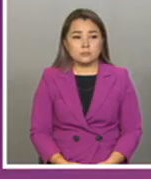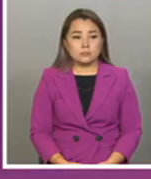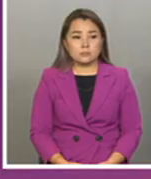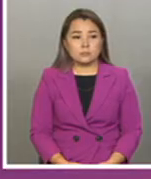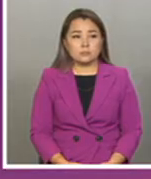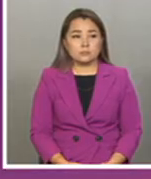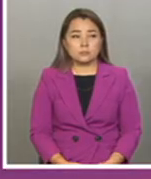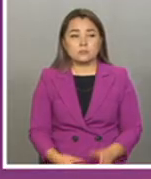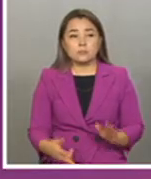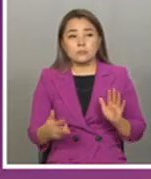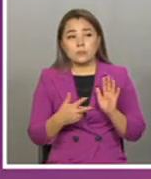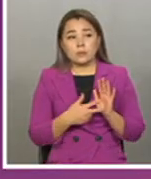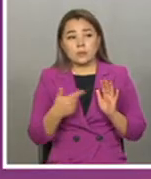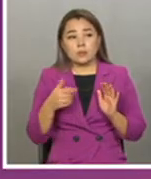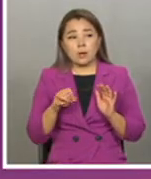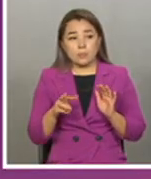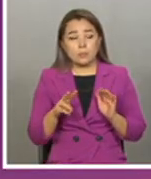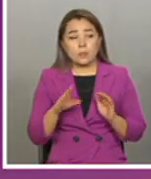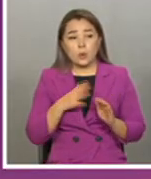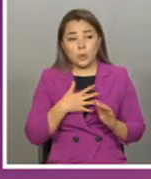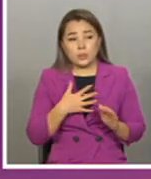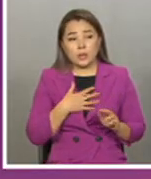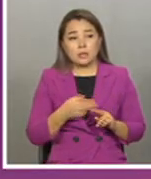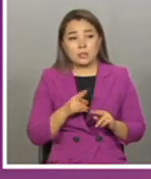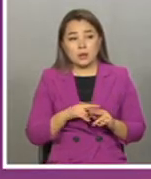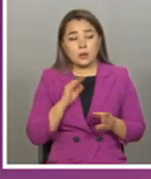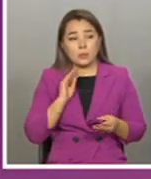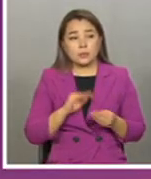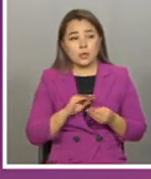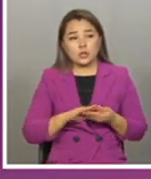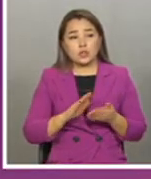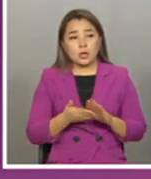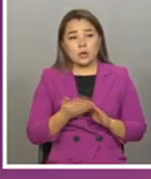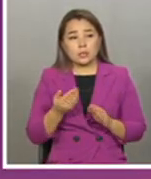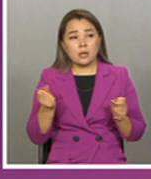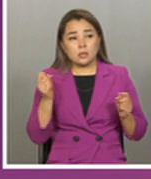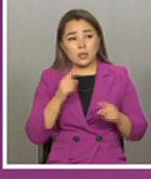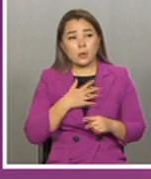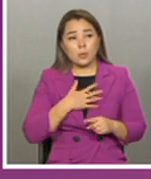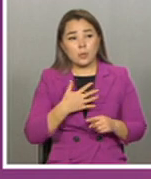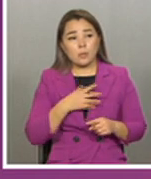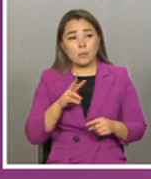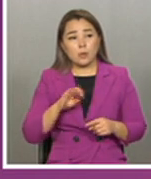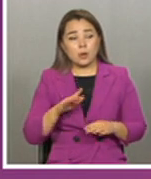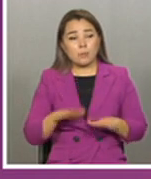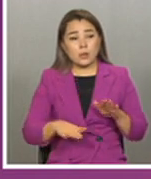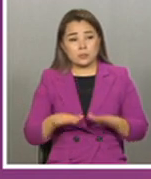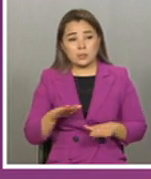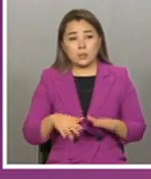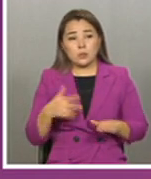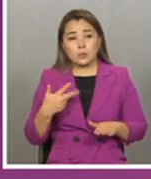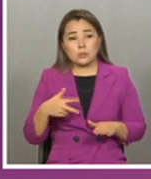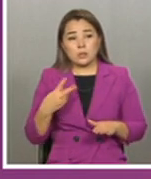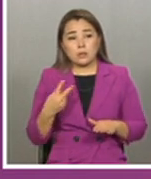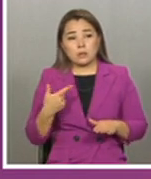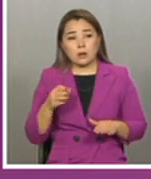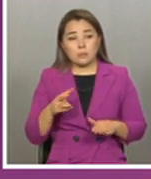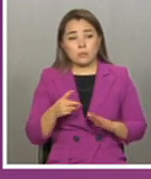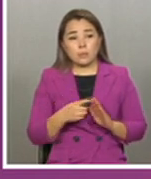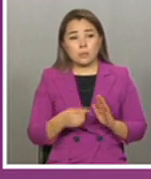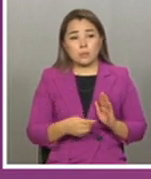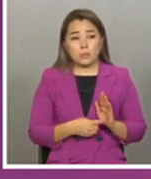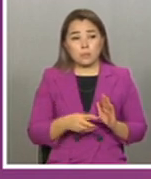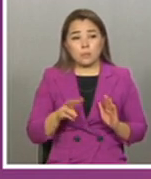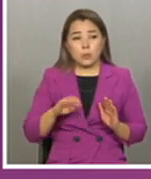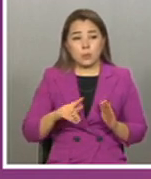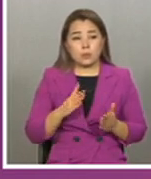Сегіз грамм оттектің қалыпты жағдайындағы көлемін анықтайық. Оттектің мольдік массасы 32 грамм бөлінген мольге